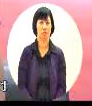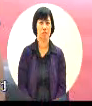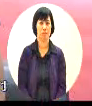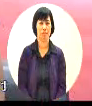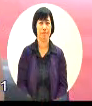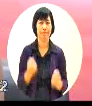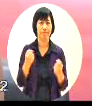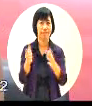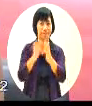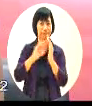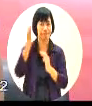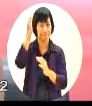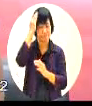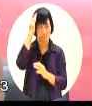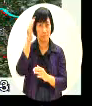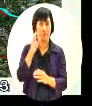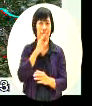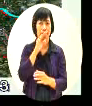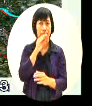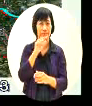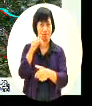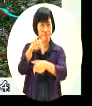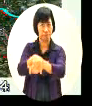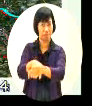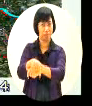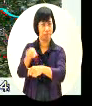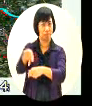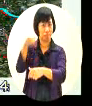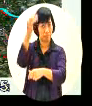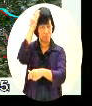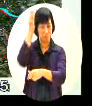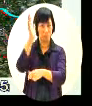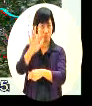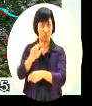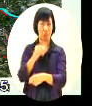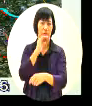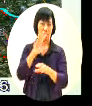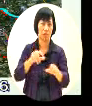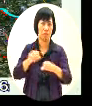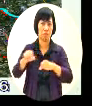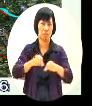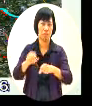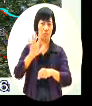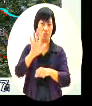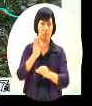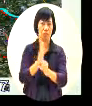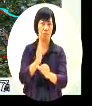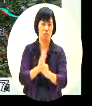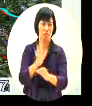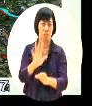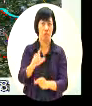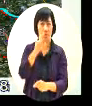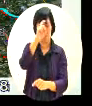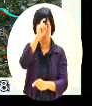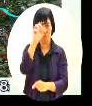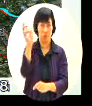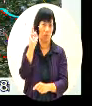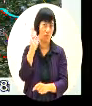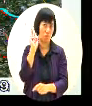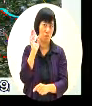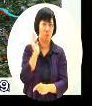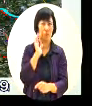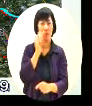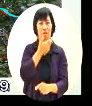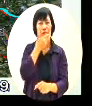桥头，伫个南头遐，这个所在可能原来是咧规划中啊吼。我希望讲咱水利局遮吼，针对这